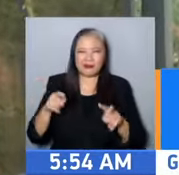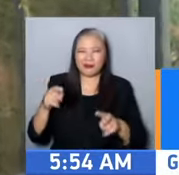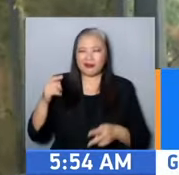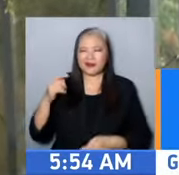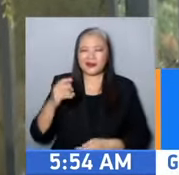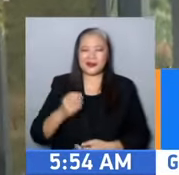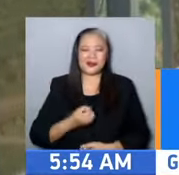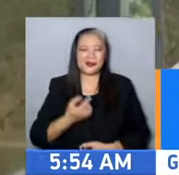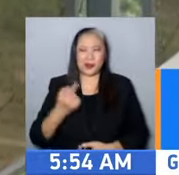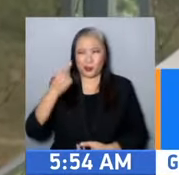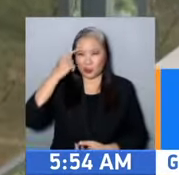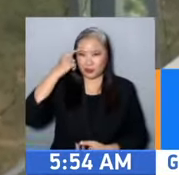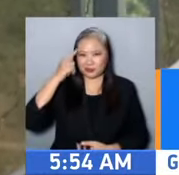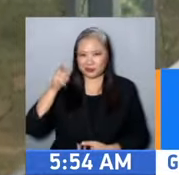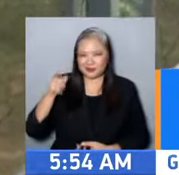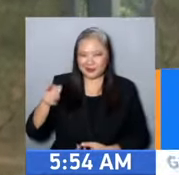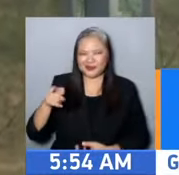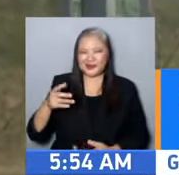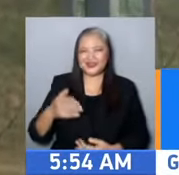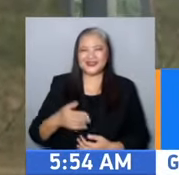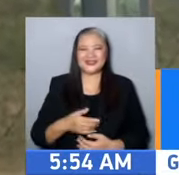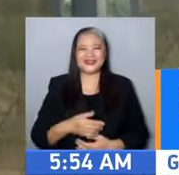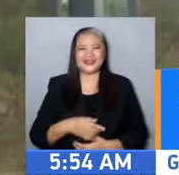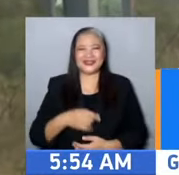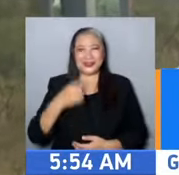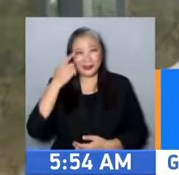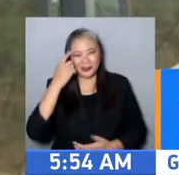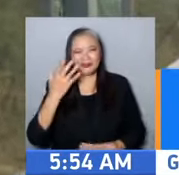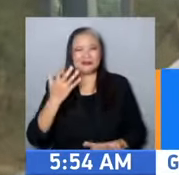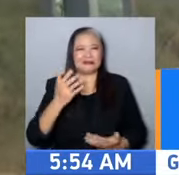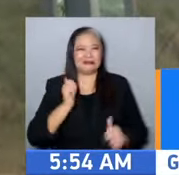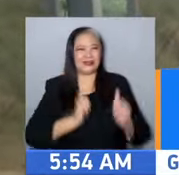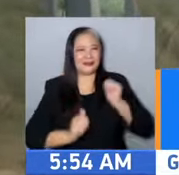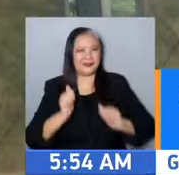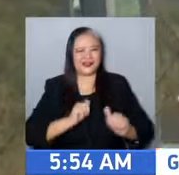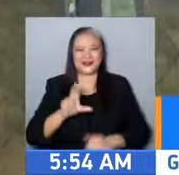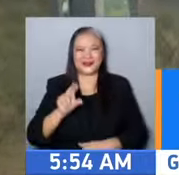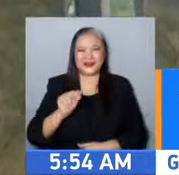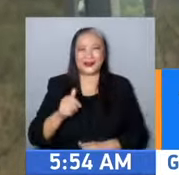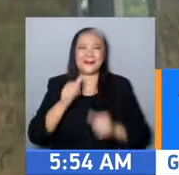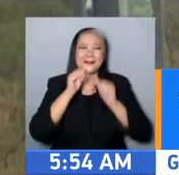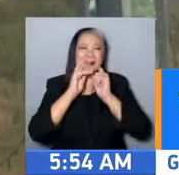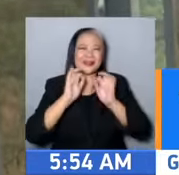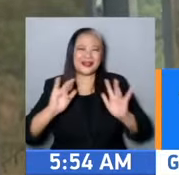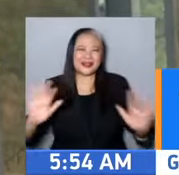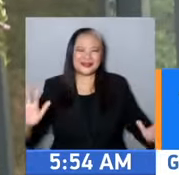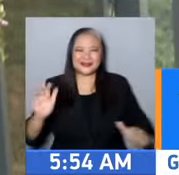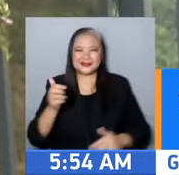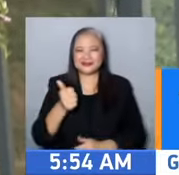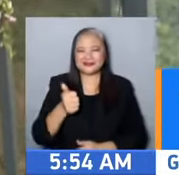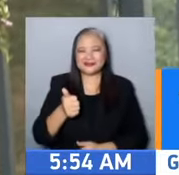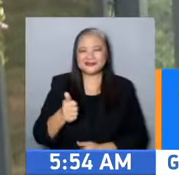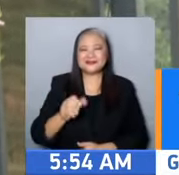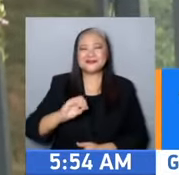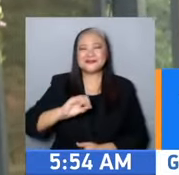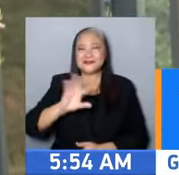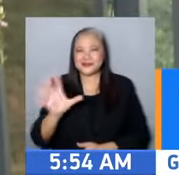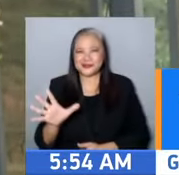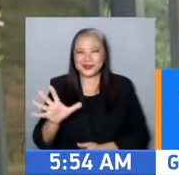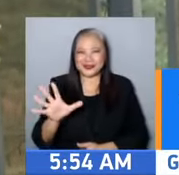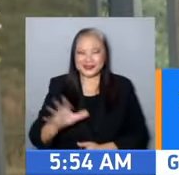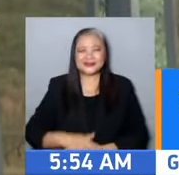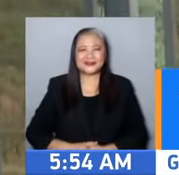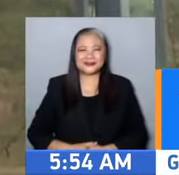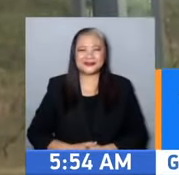mo, kung ulit to, almoseri. Pero, a blessed morning mga food explorers. At yan nga, Shuvi. Exciting kasi